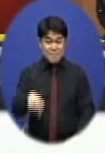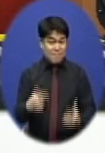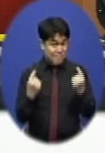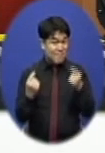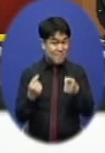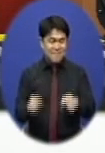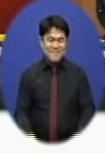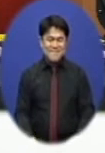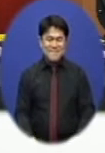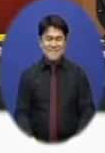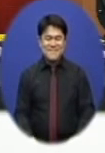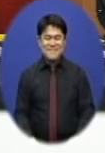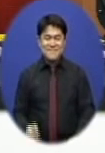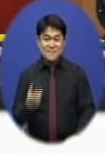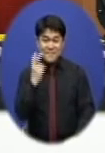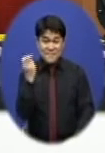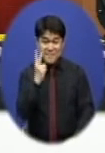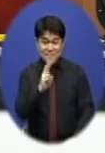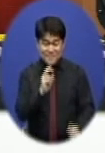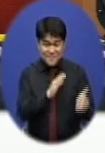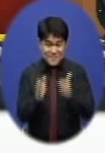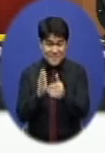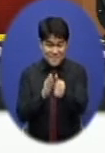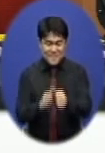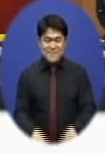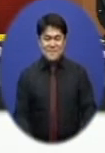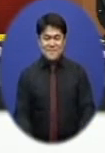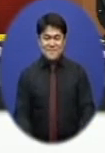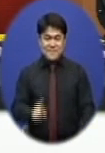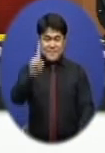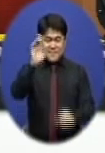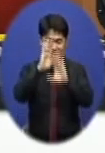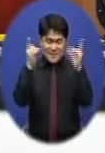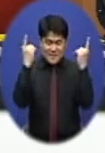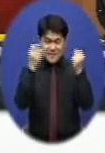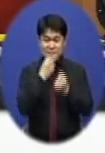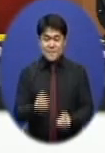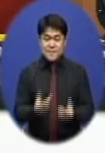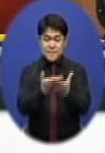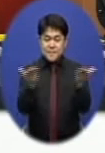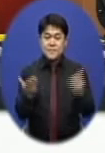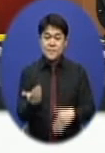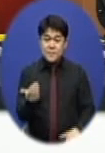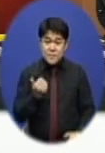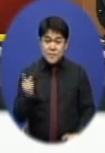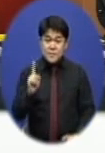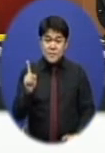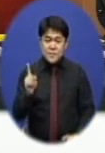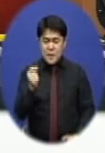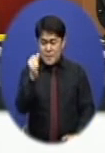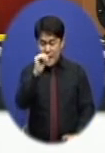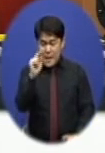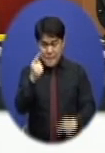아, 감사합니다. 축하합니다. 네. 앵콜송 준비해 주시고요. 네. 네, 하늘만큼 축하드리겠습니다. 여기 아까 같이 그 방키만 좀